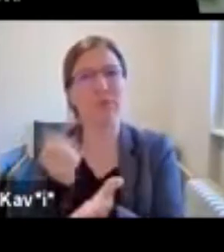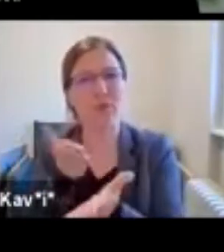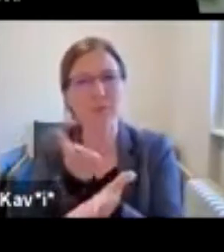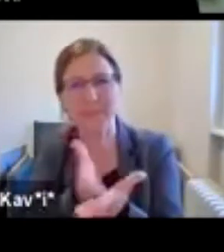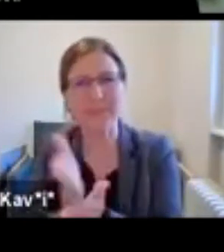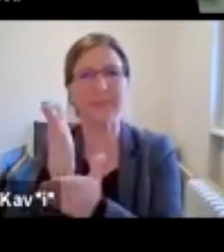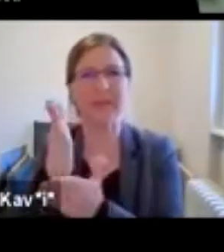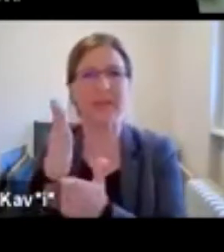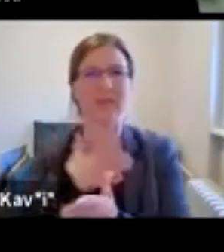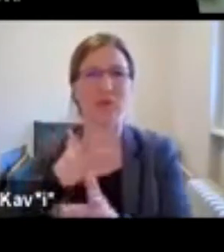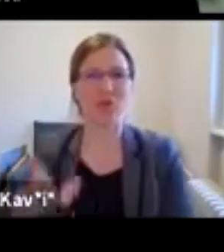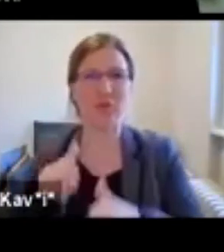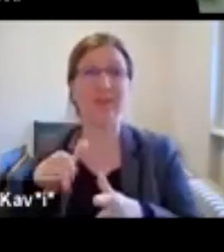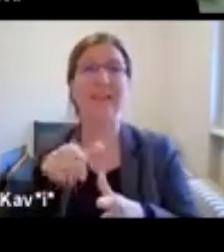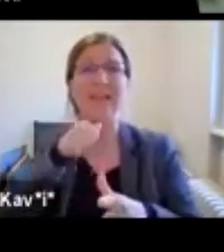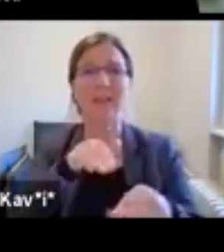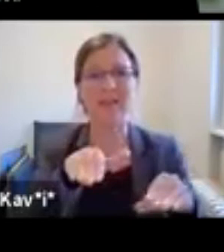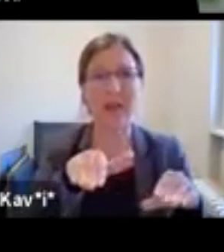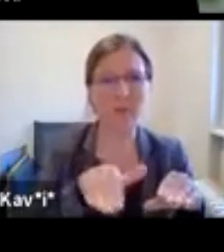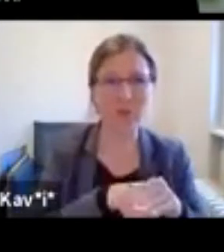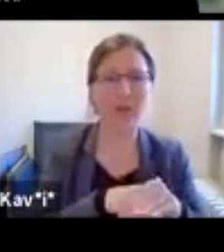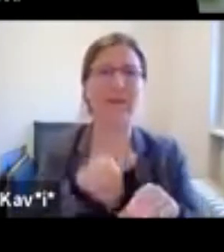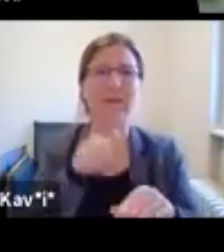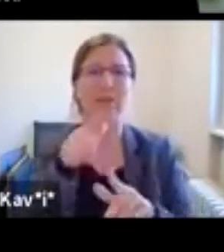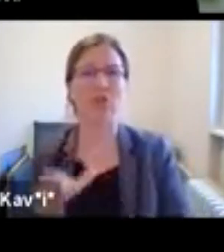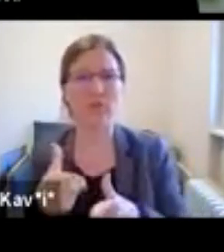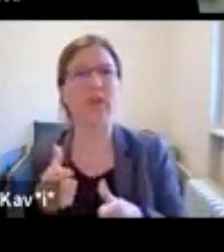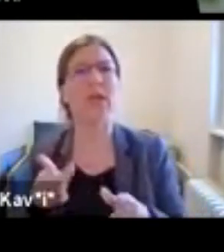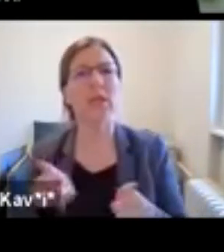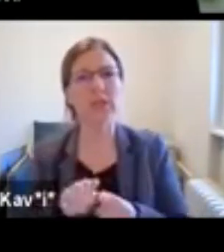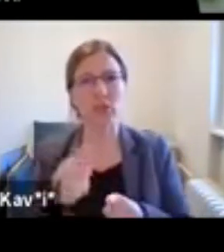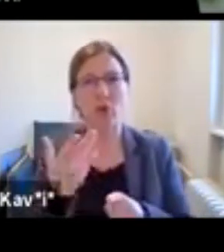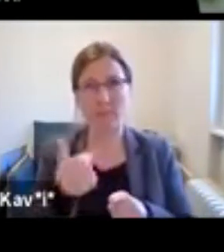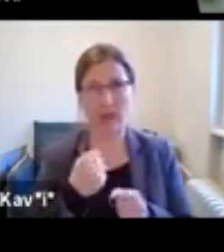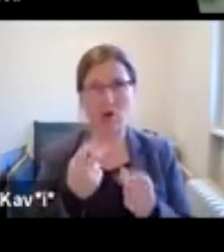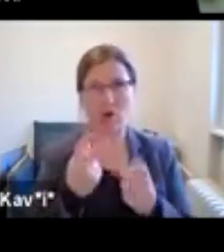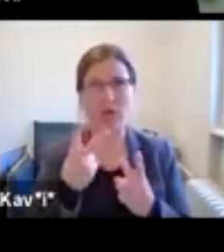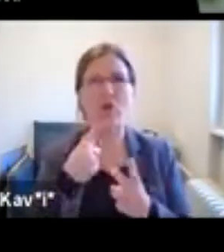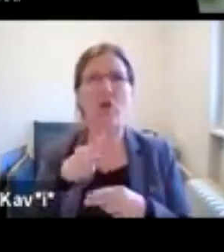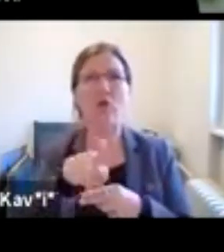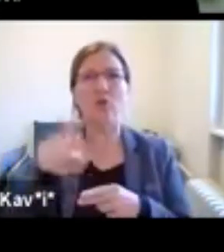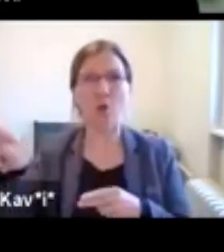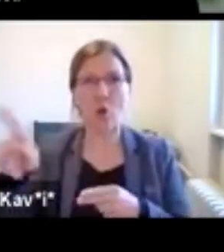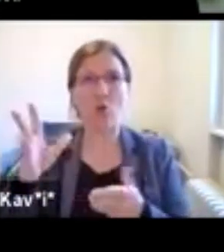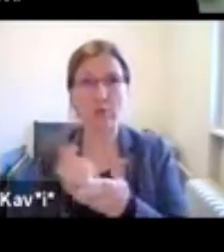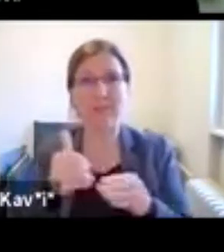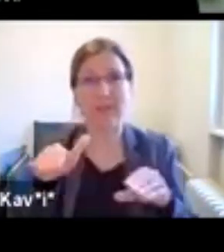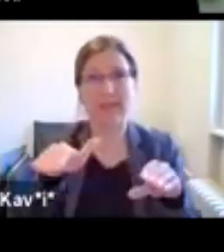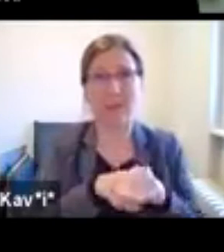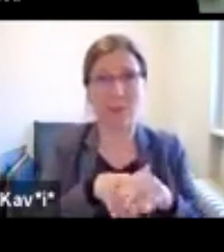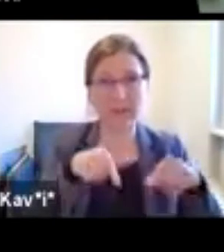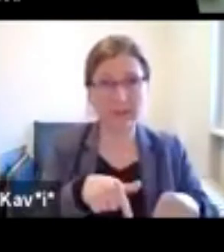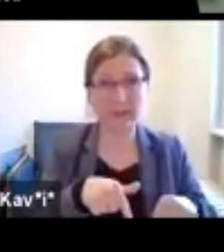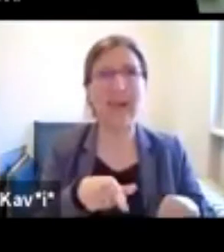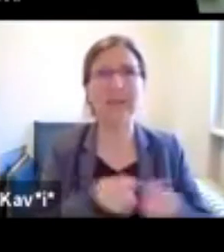a onda ono što je meni izuzetno važno, da oni koji dođu k nama, da odu od nas. Sad